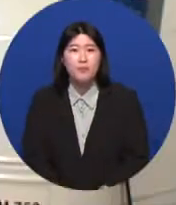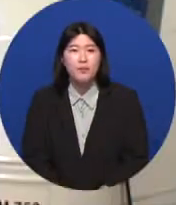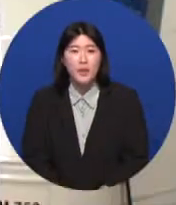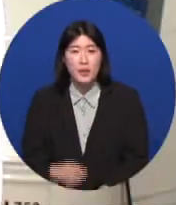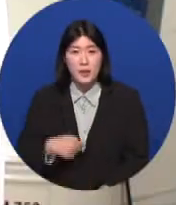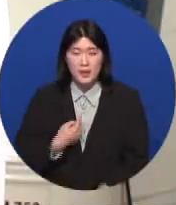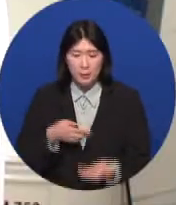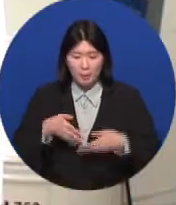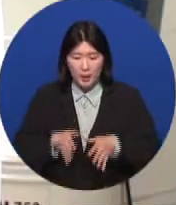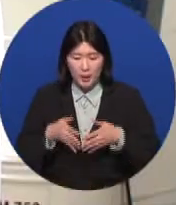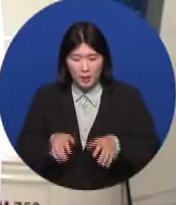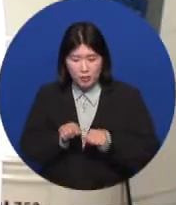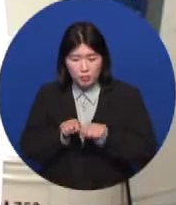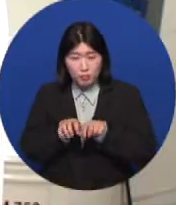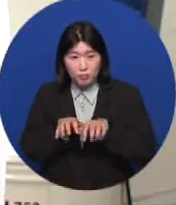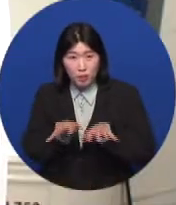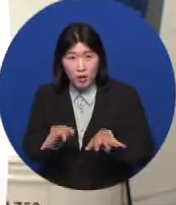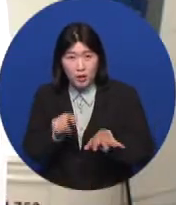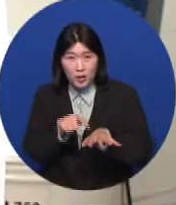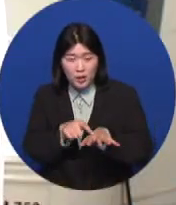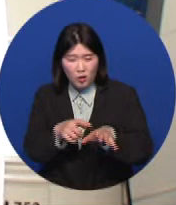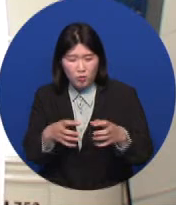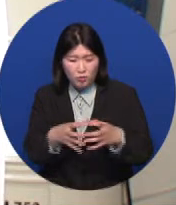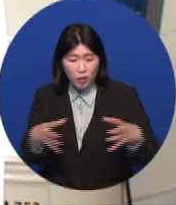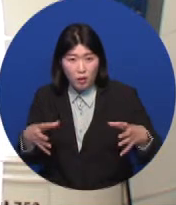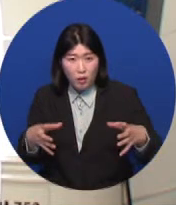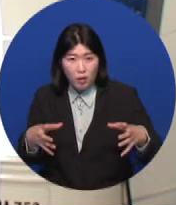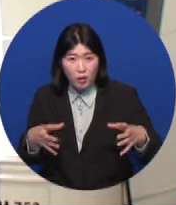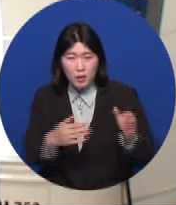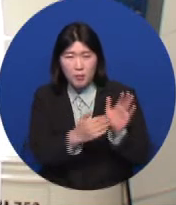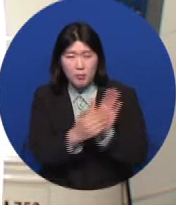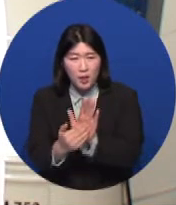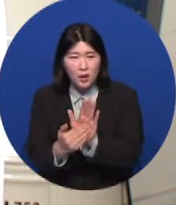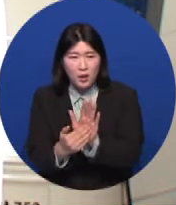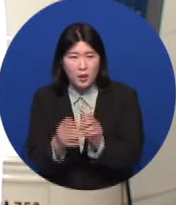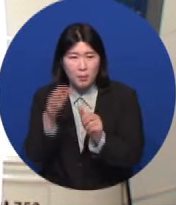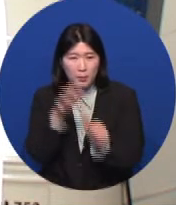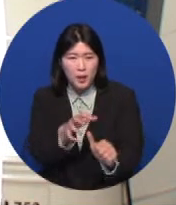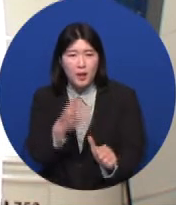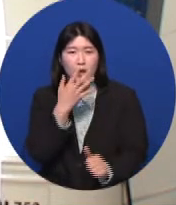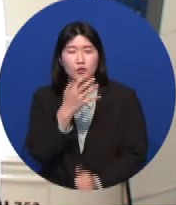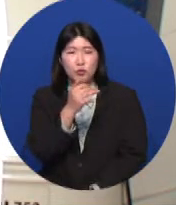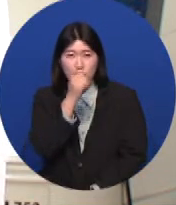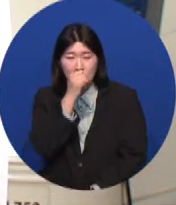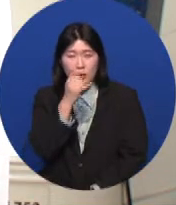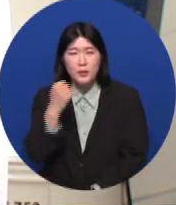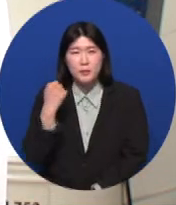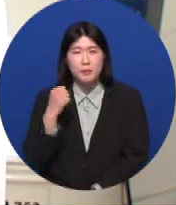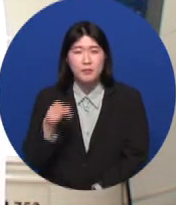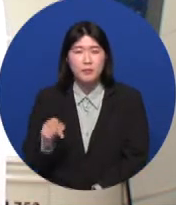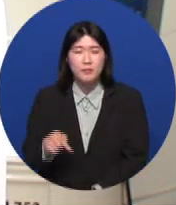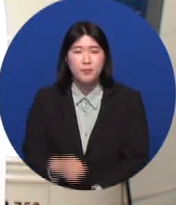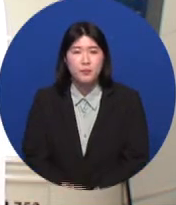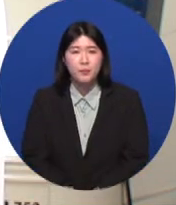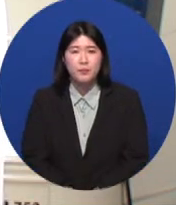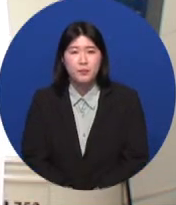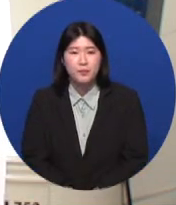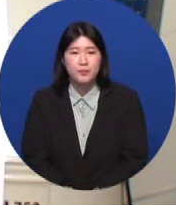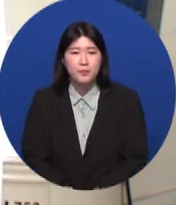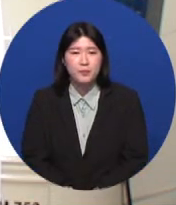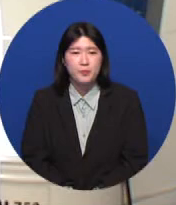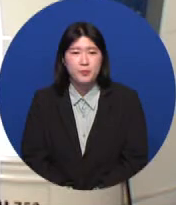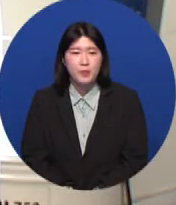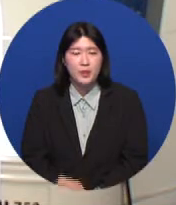복제를 직접 매개하는 중합효소 를 직접적으로 억제한다는 작용 디자 이번에 규명함으로써